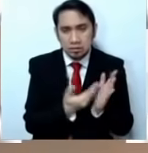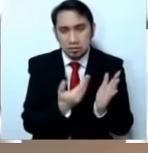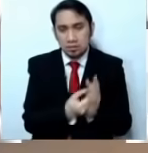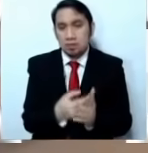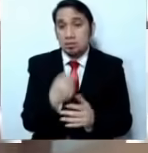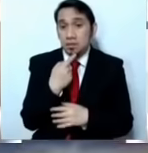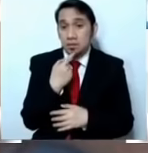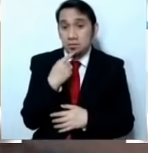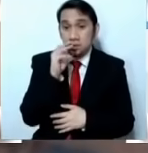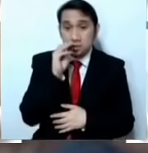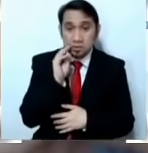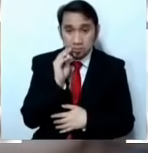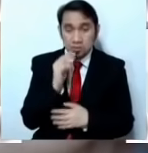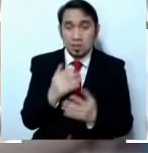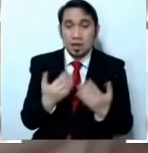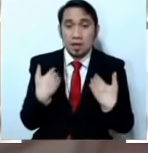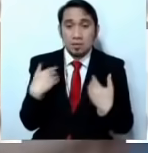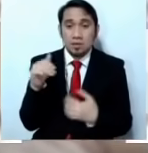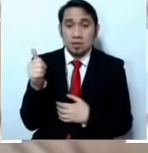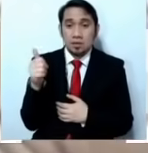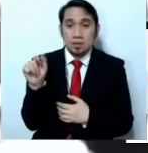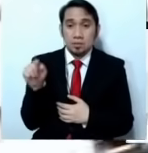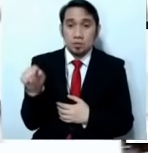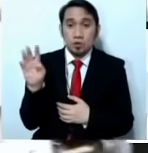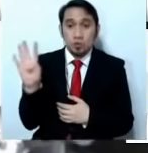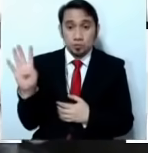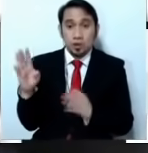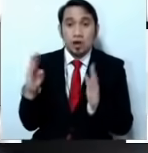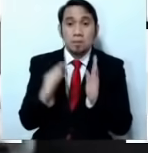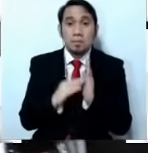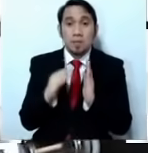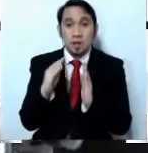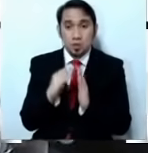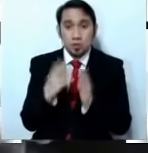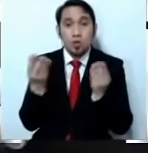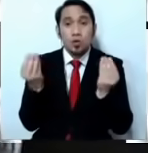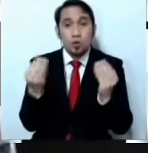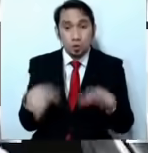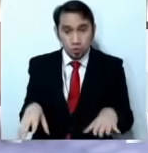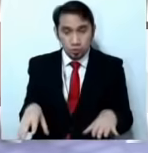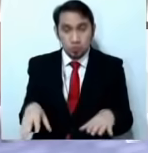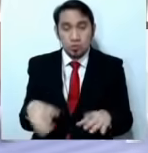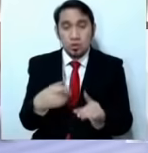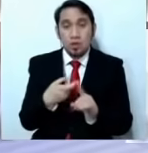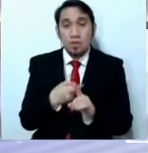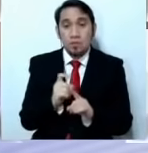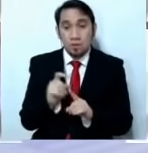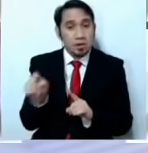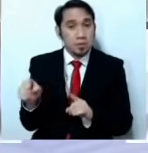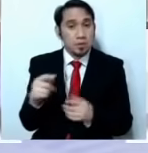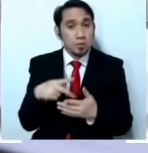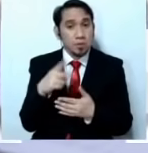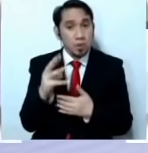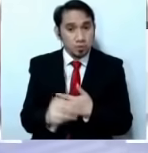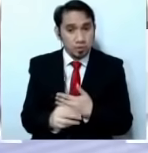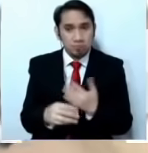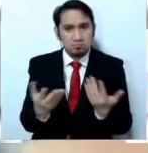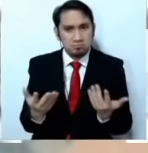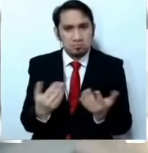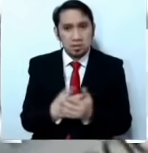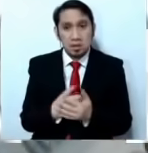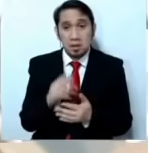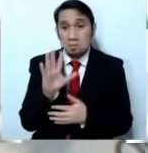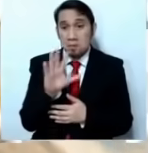nasa 10.4 billion pesos daw ang nawawala sa social amelioration program na ipinamigay sa pamamagitan ng e-wallet na StarPay.